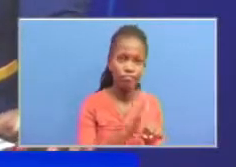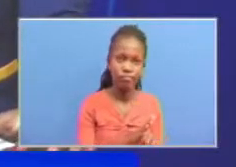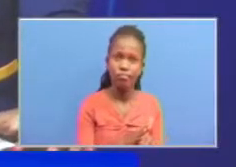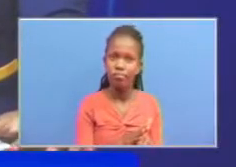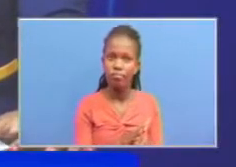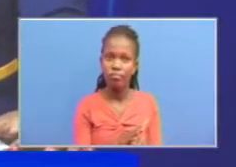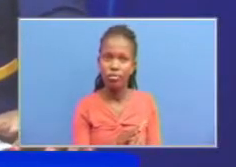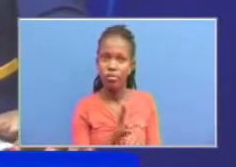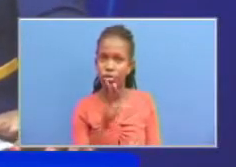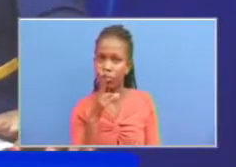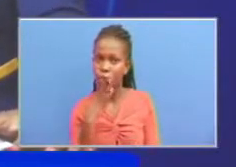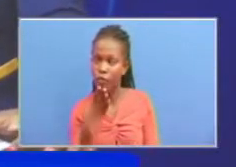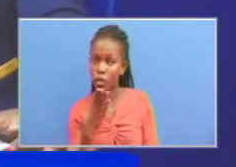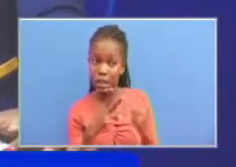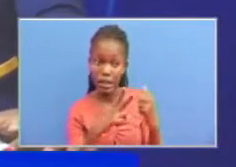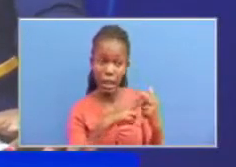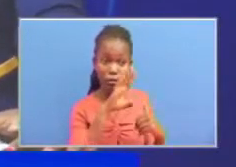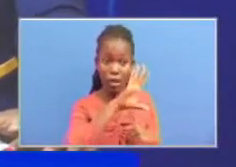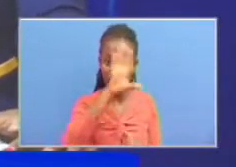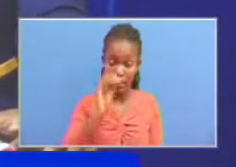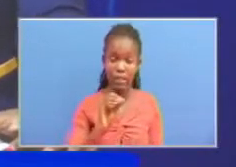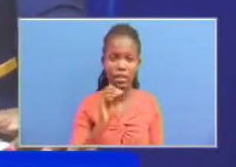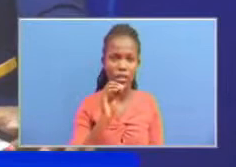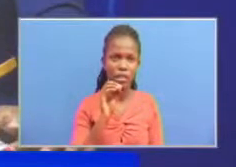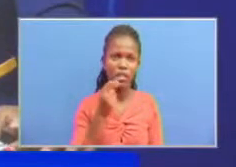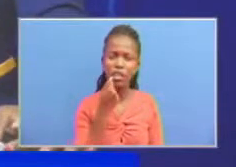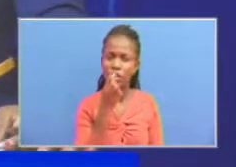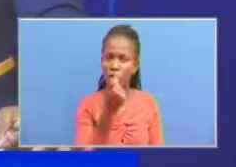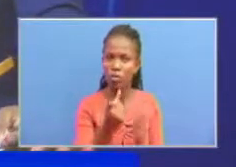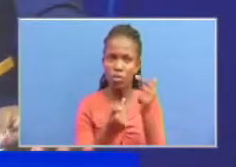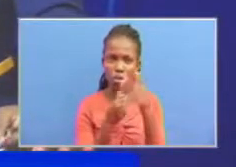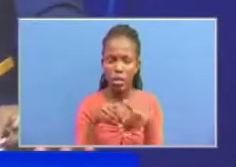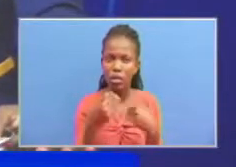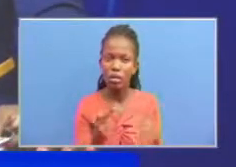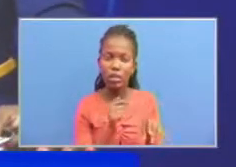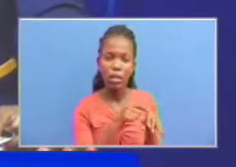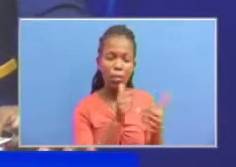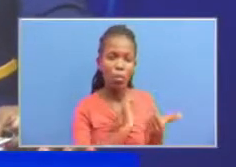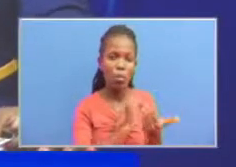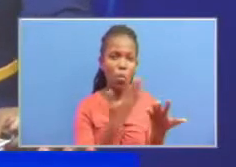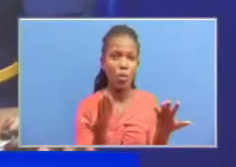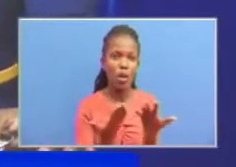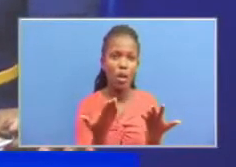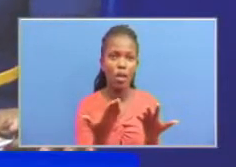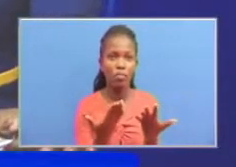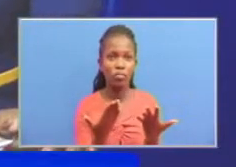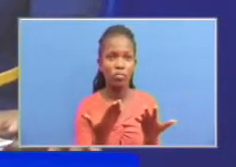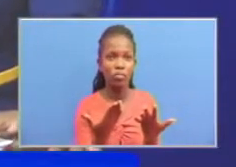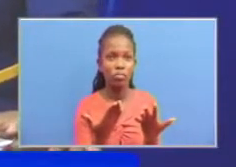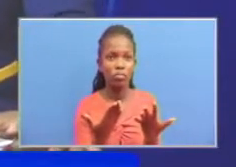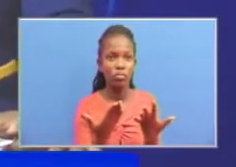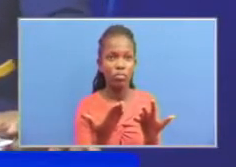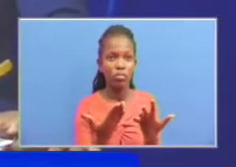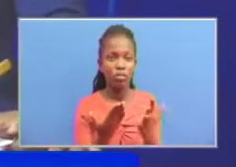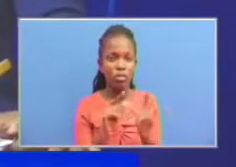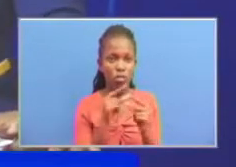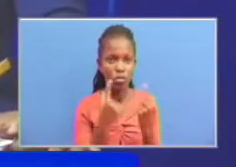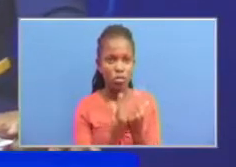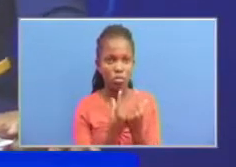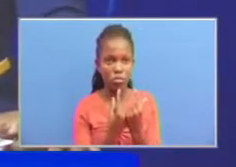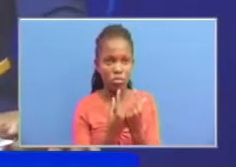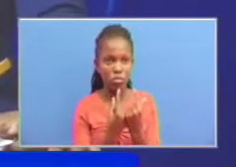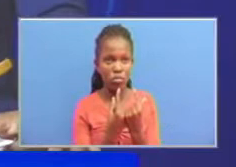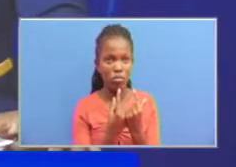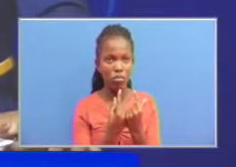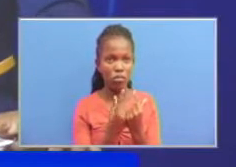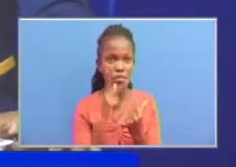kilungu cha miongo ina na monza yulu wa yana. Uneni u umiweka vindani kala ikundi ya movea wa kusisi ya siendo siya kutumia